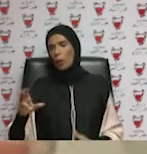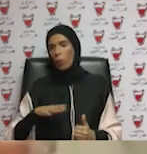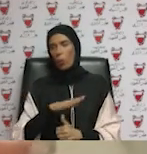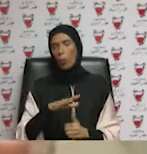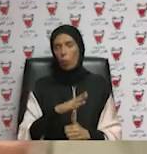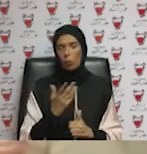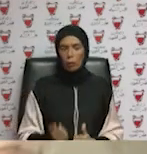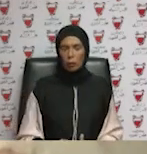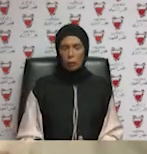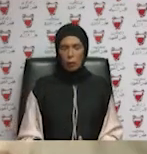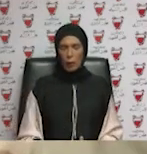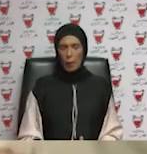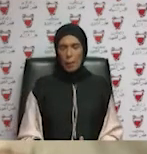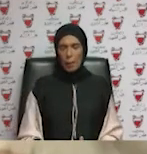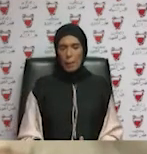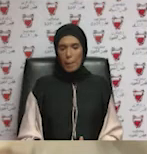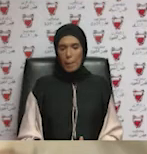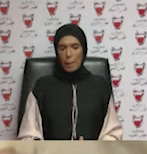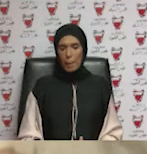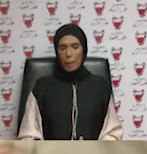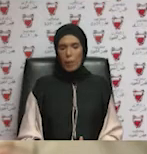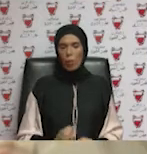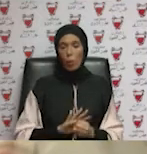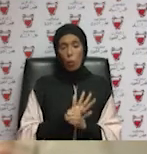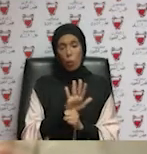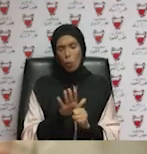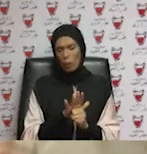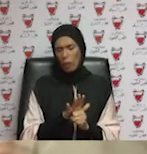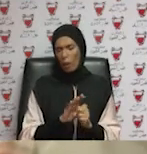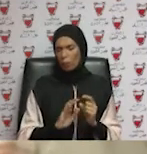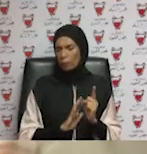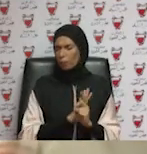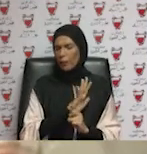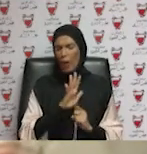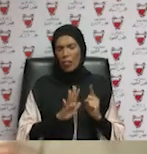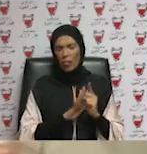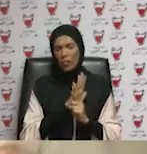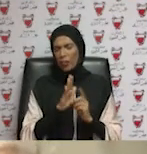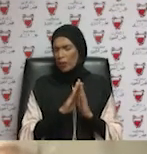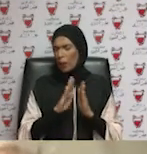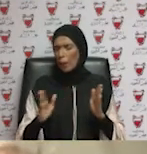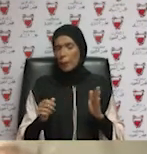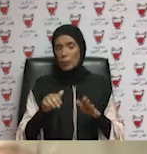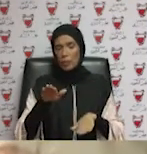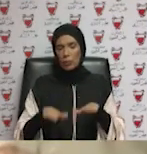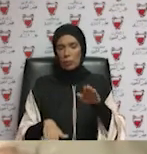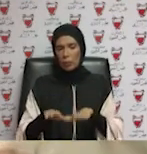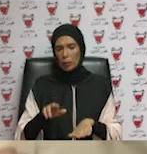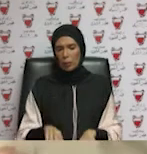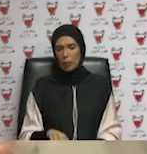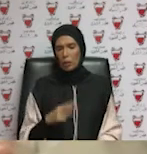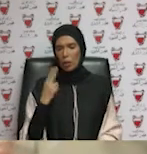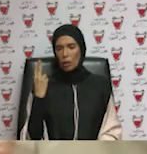بالإضافة إلى برنامج التوازن المالي عندنا أيضا جائحة كورونا اللي أيضا راح تلقي بظلالها على الميزانية القادمة للسنتين